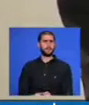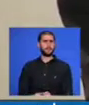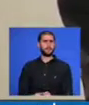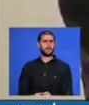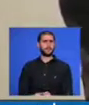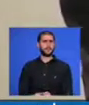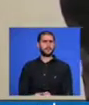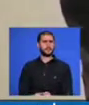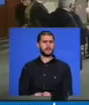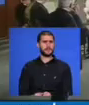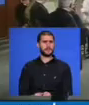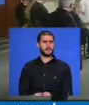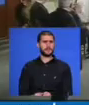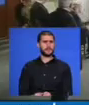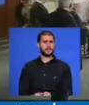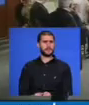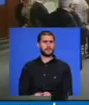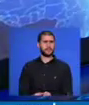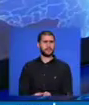independiente.